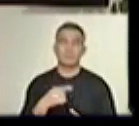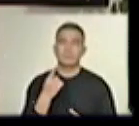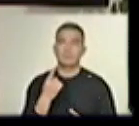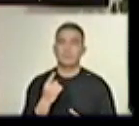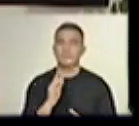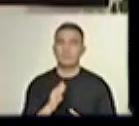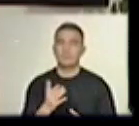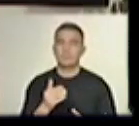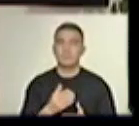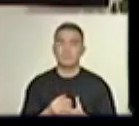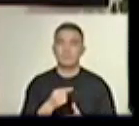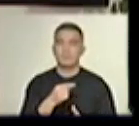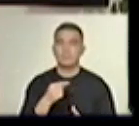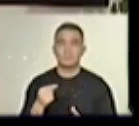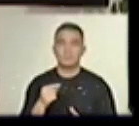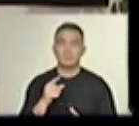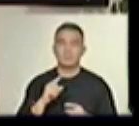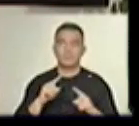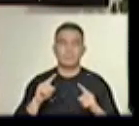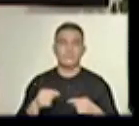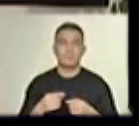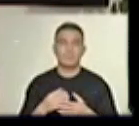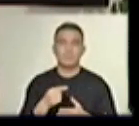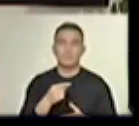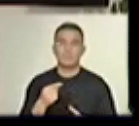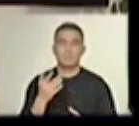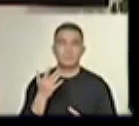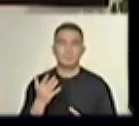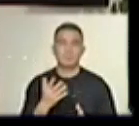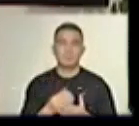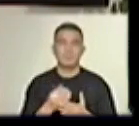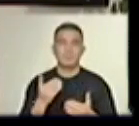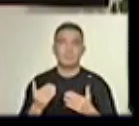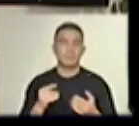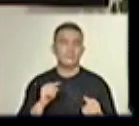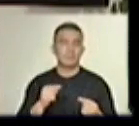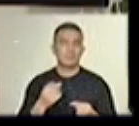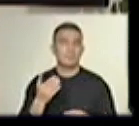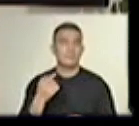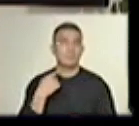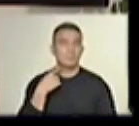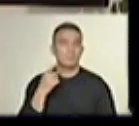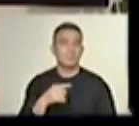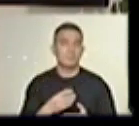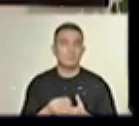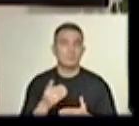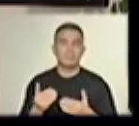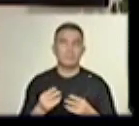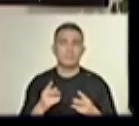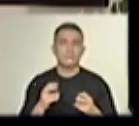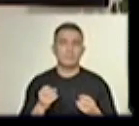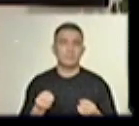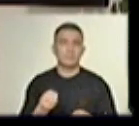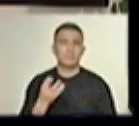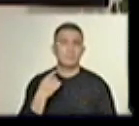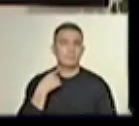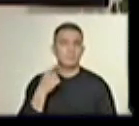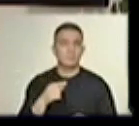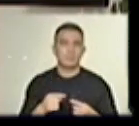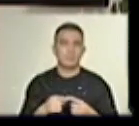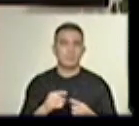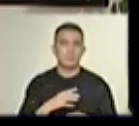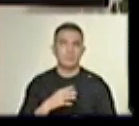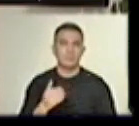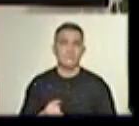1 minus qavs ichida minus 5 ga qarama-qarshi sonchi. Avval bu sonning o'zi nechiga teng?